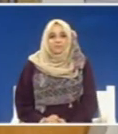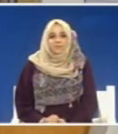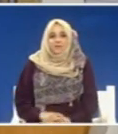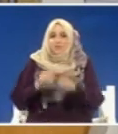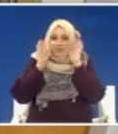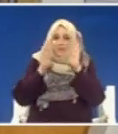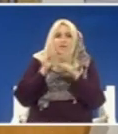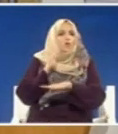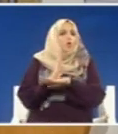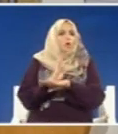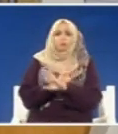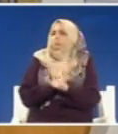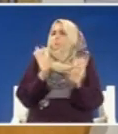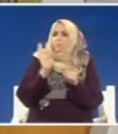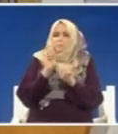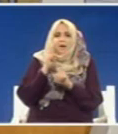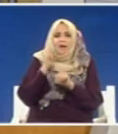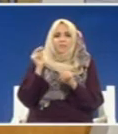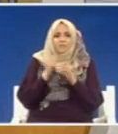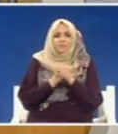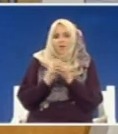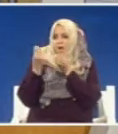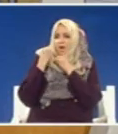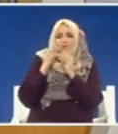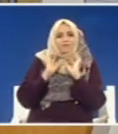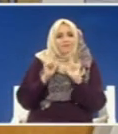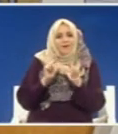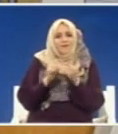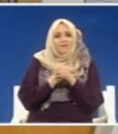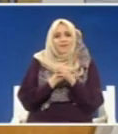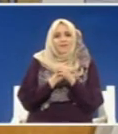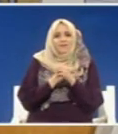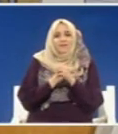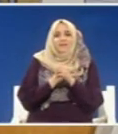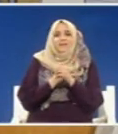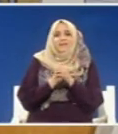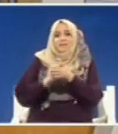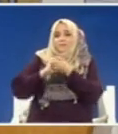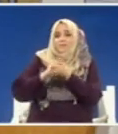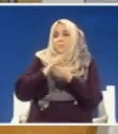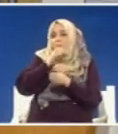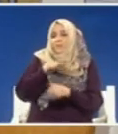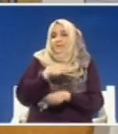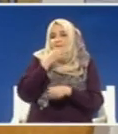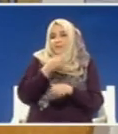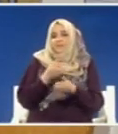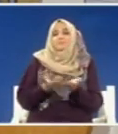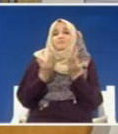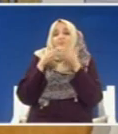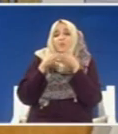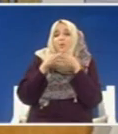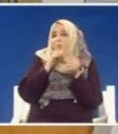تصليها ظهرا ولا إثم عليها وأجرها ثابت إن شاء الله. إن شاء الله يا رب. الصحابية التي سألت النبي صلى الله عليه وسلم يا رسول